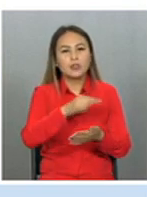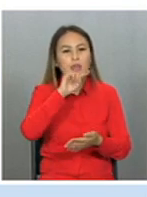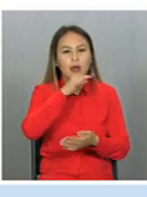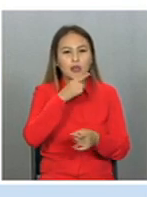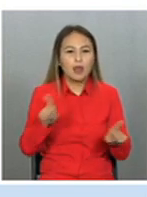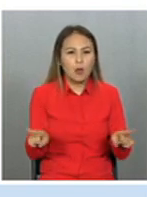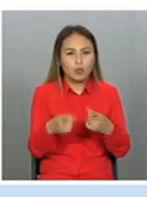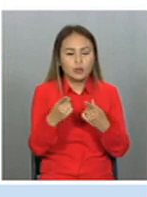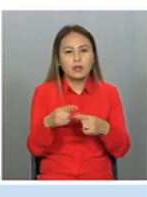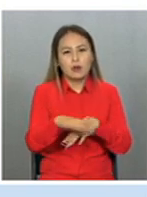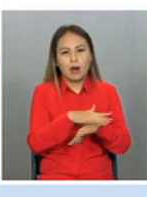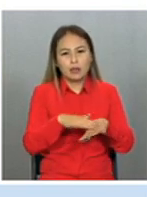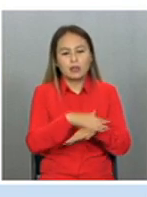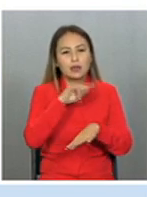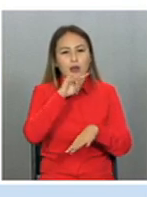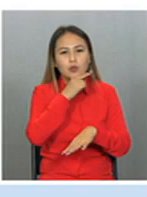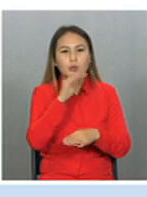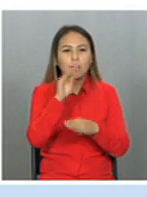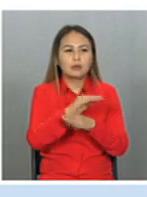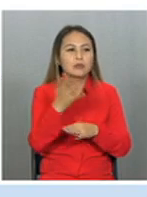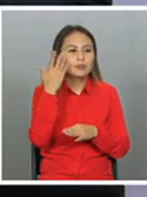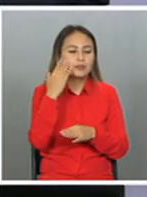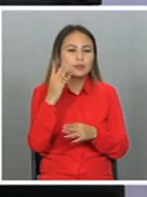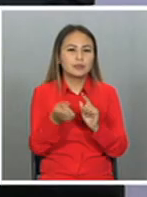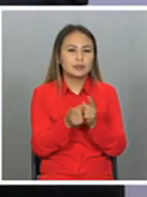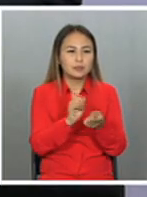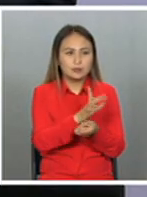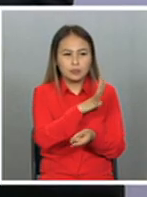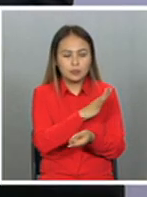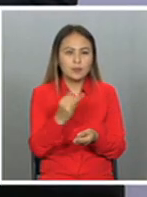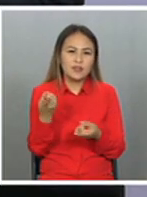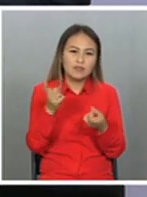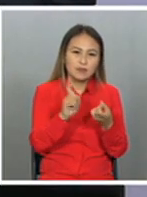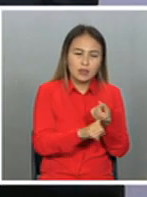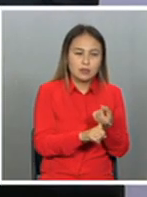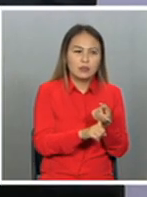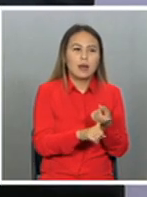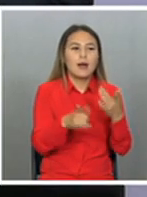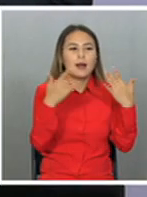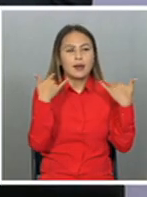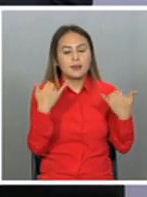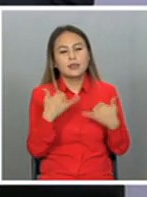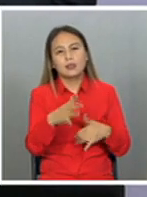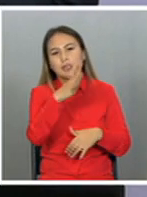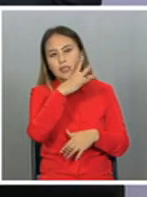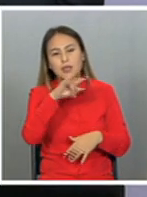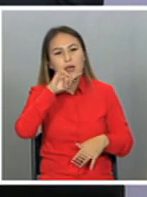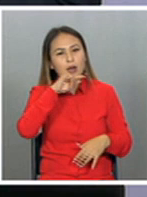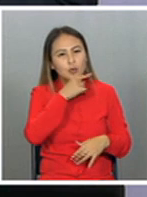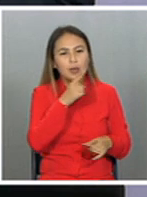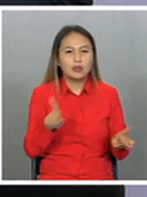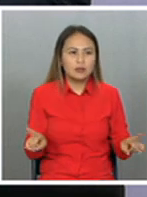дамуын нарықтық экономикаға көшу бастауымен өзгерді. Осыған орай қазіргі кезде экономиканың